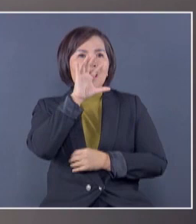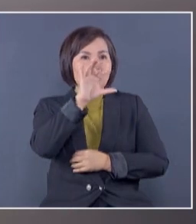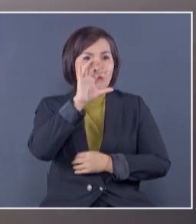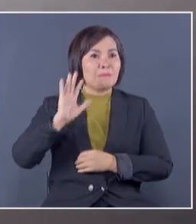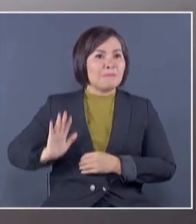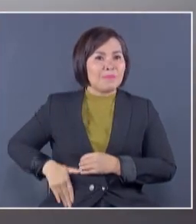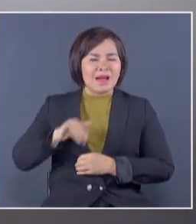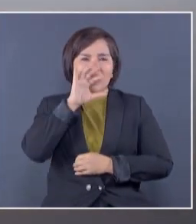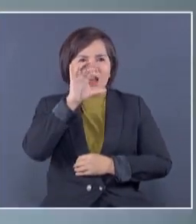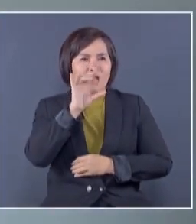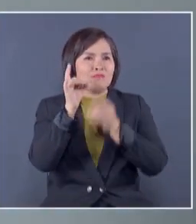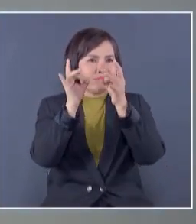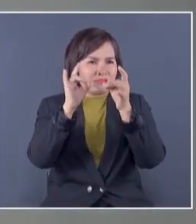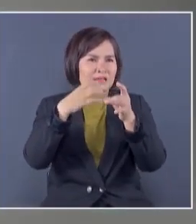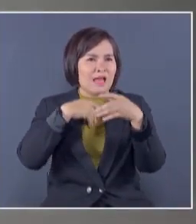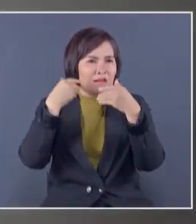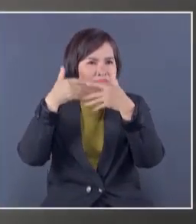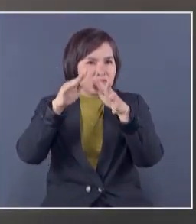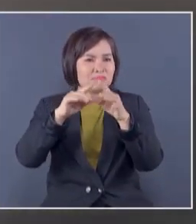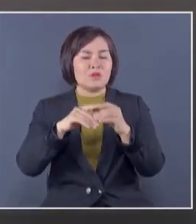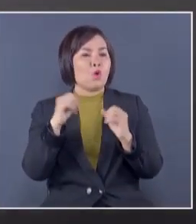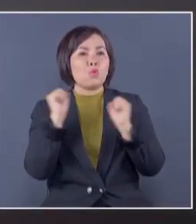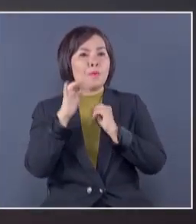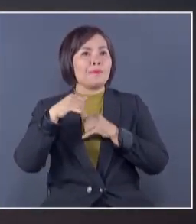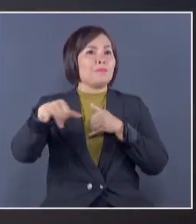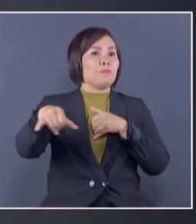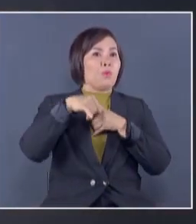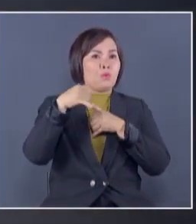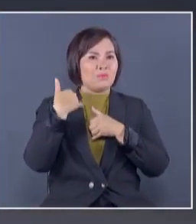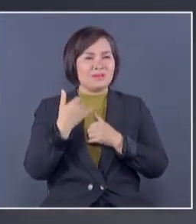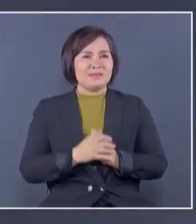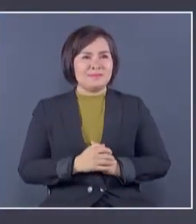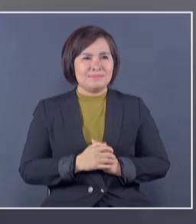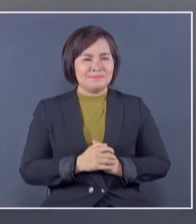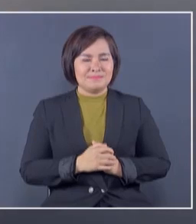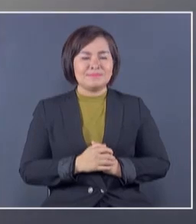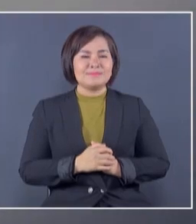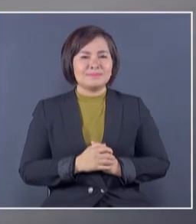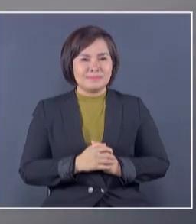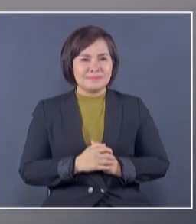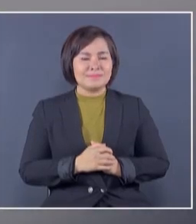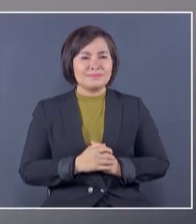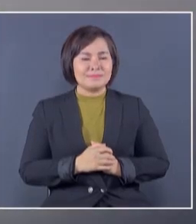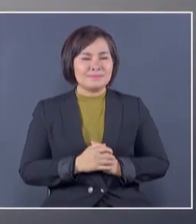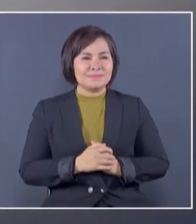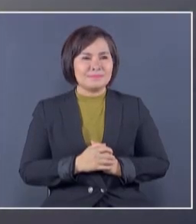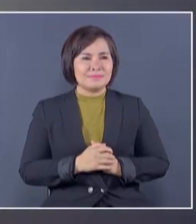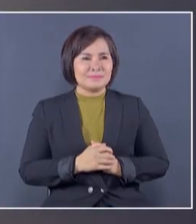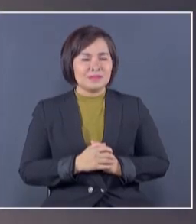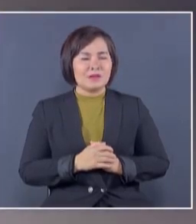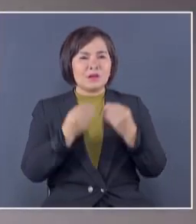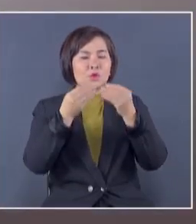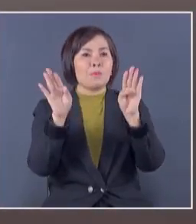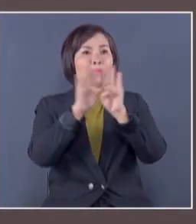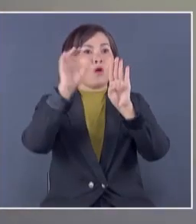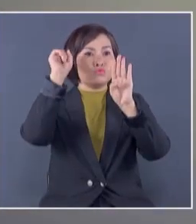ะทำเห่าทำเห่าเหมือนไล่ให้กลัวไม่กลัวค่ะ ลิงก็ไม่กลัว ไม่กลัวแถมยังกระโจนเข้าใส่อีกต่างหากทำเอาเขาปิดกระจ